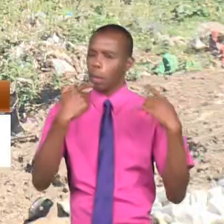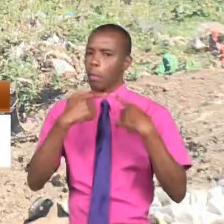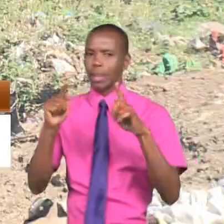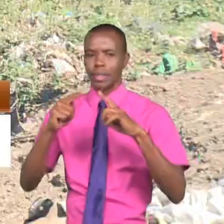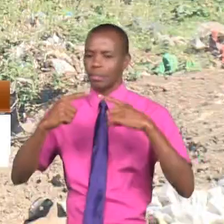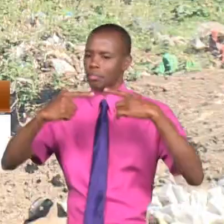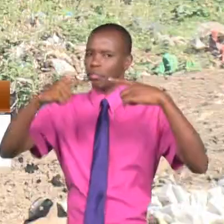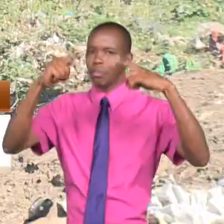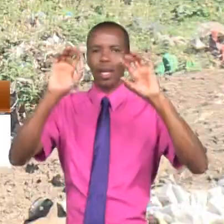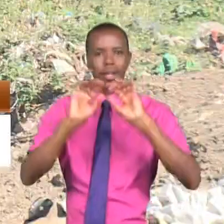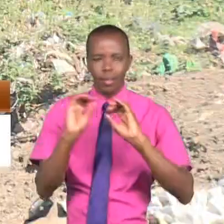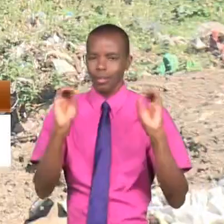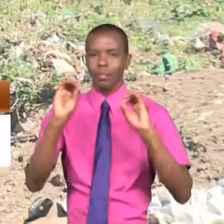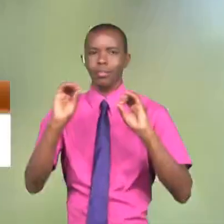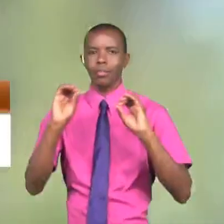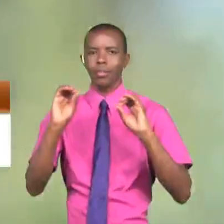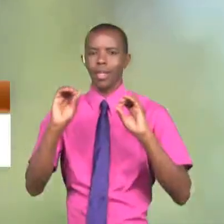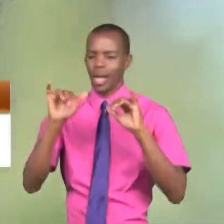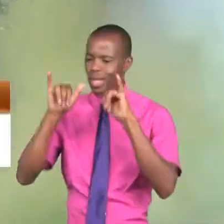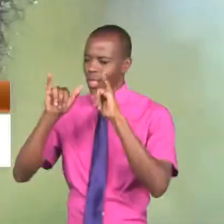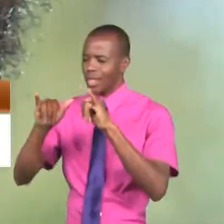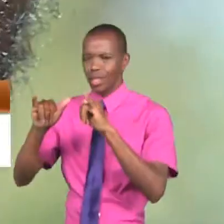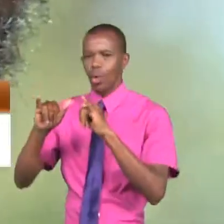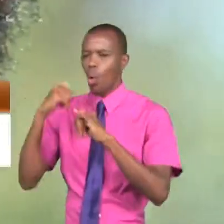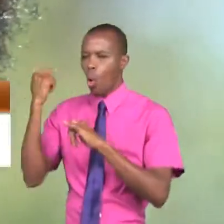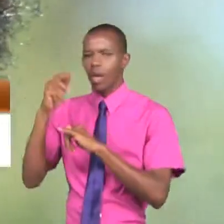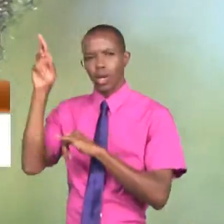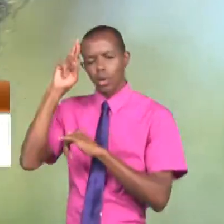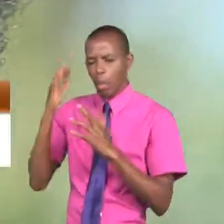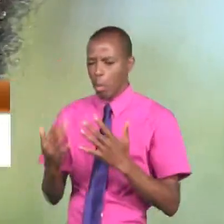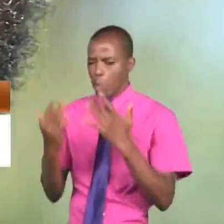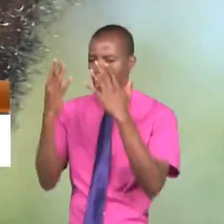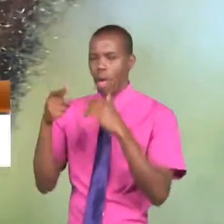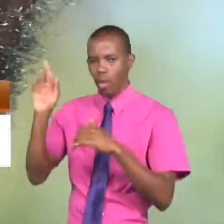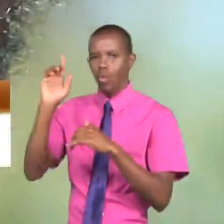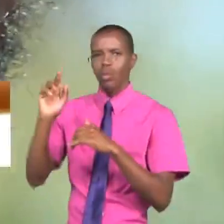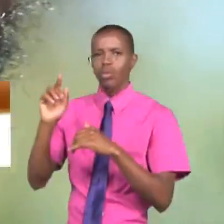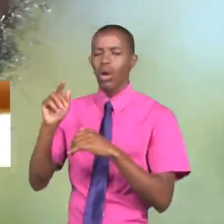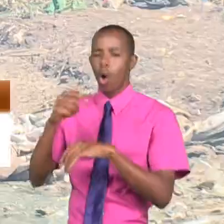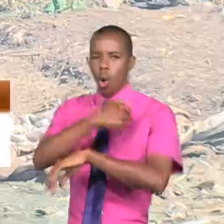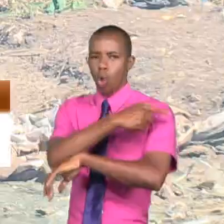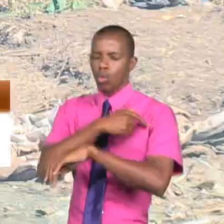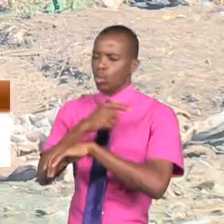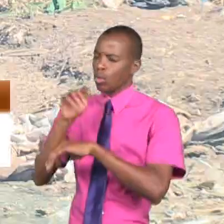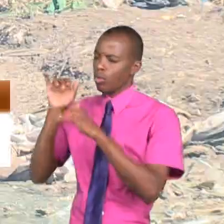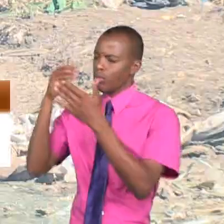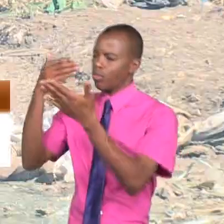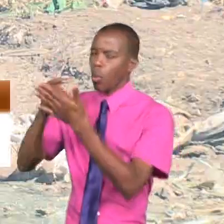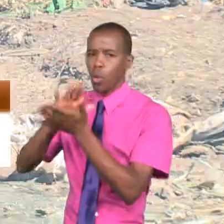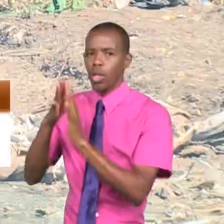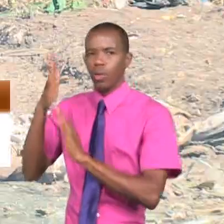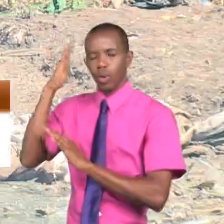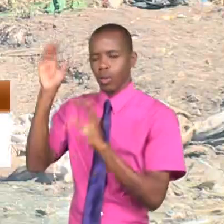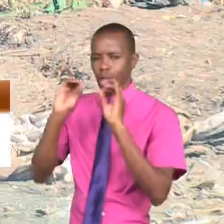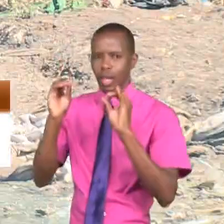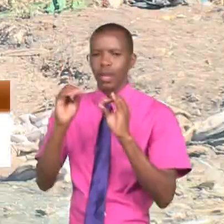zake zikaambulia patupu. Akabakia tu na majeraha ya moto baada ya kujipata bila fahamu hospitalini. Niliweza kupoteza